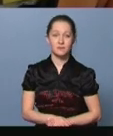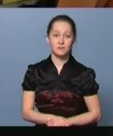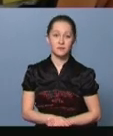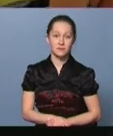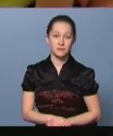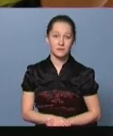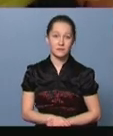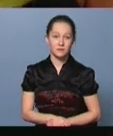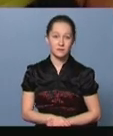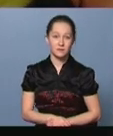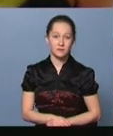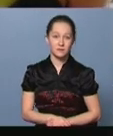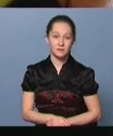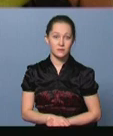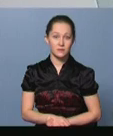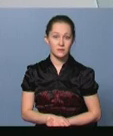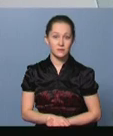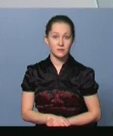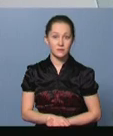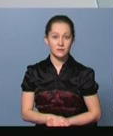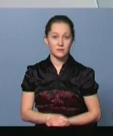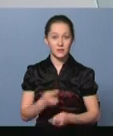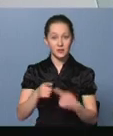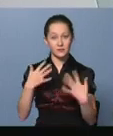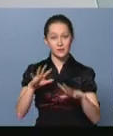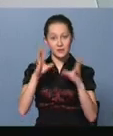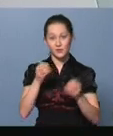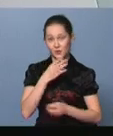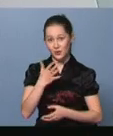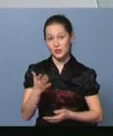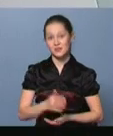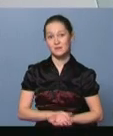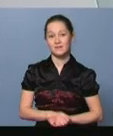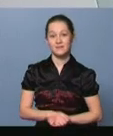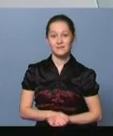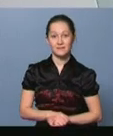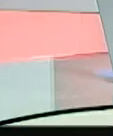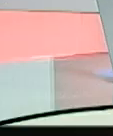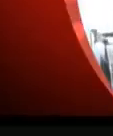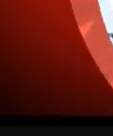Дерендяев, телеканал «Моя Удмуртия». И на этом все. Удачи и до встречи.